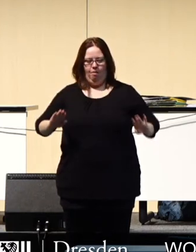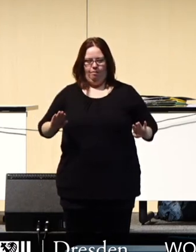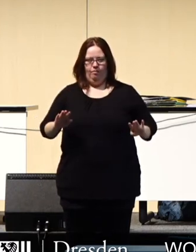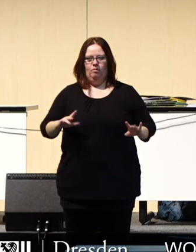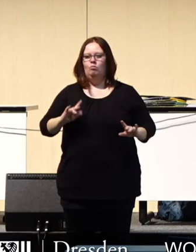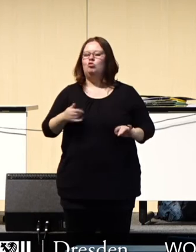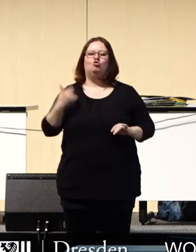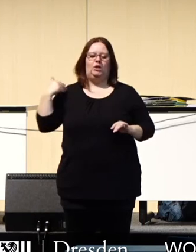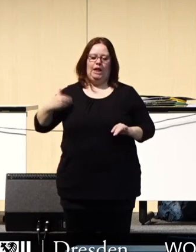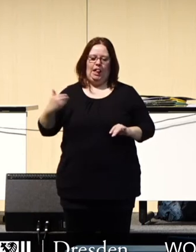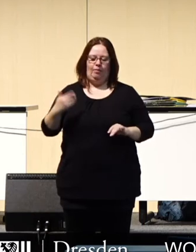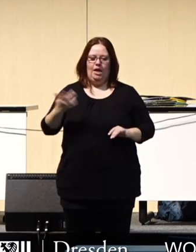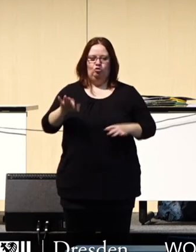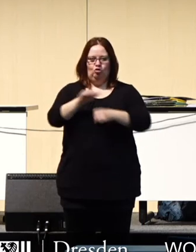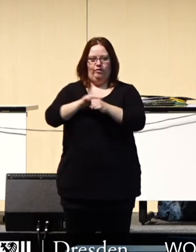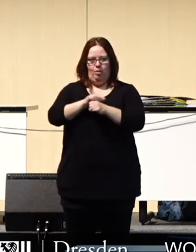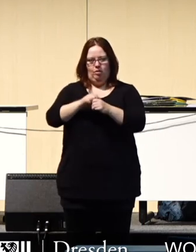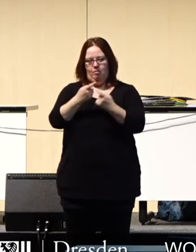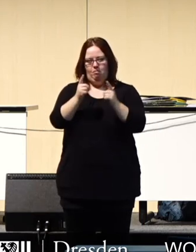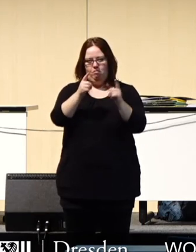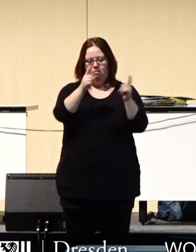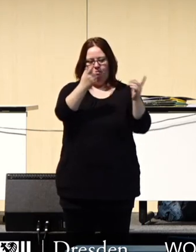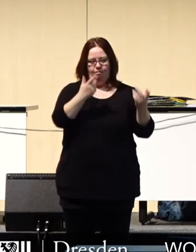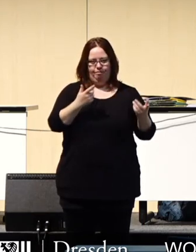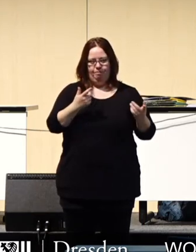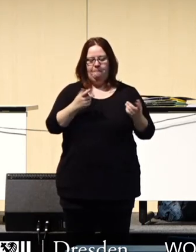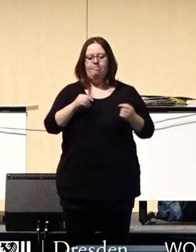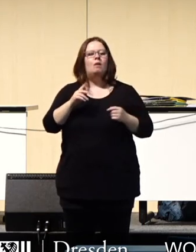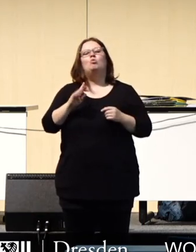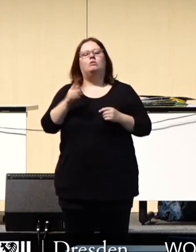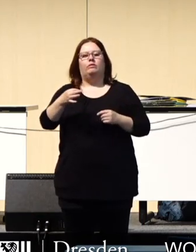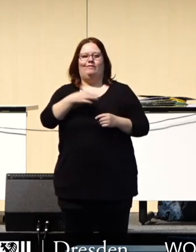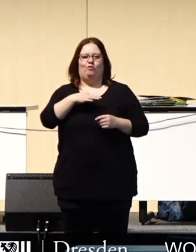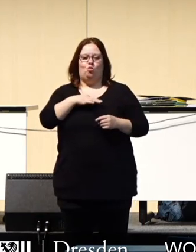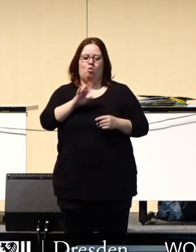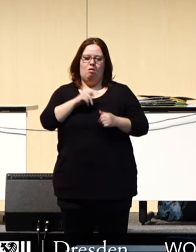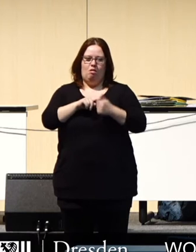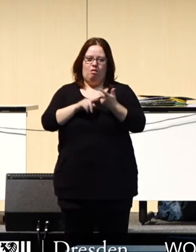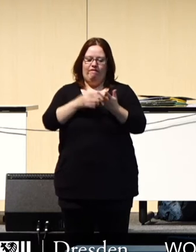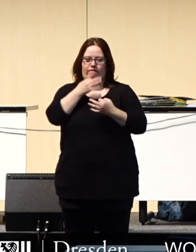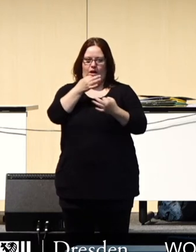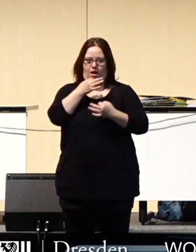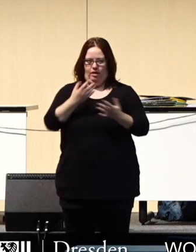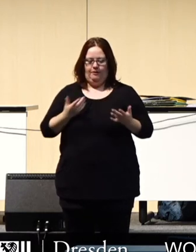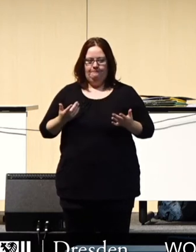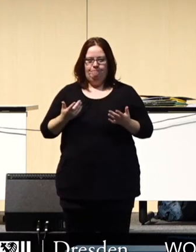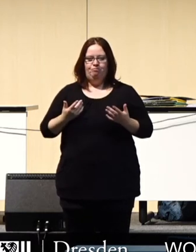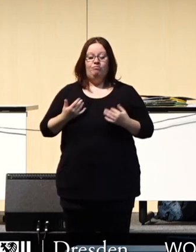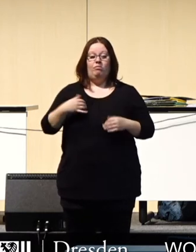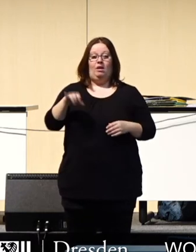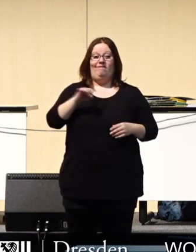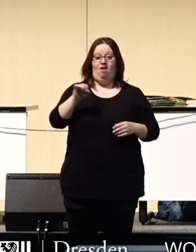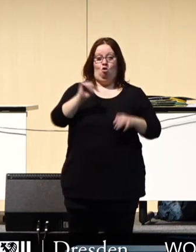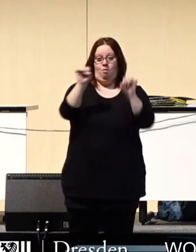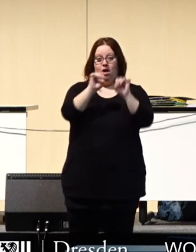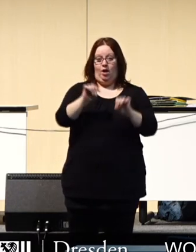schon wiederholt durch Vandalismus beschädigt worden. Es ergeben sich für uns daher folgende Fragen. Warum hat die